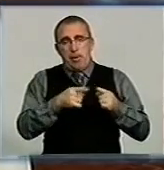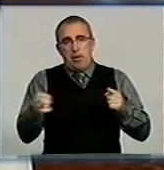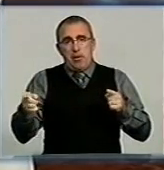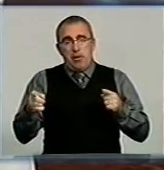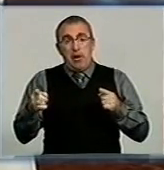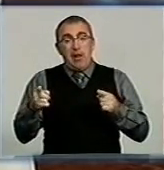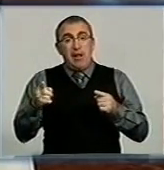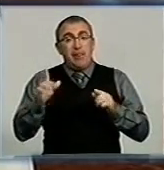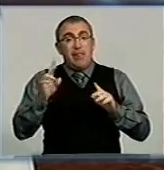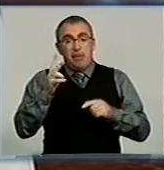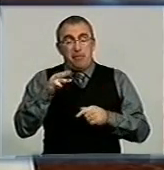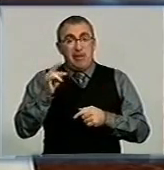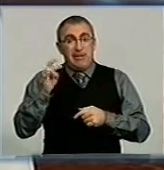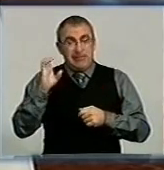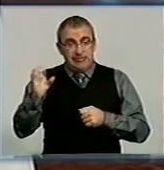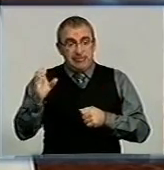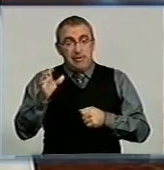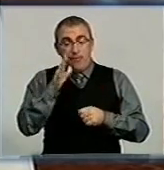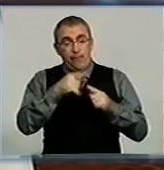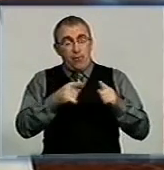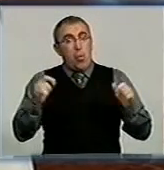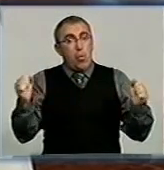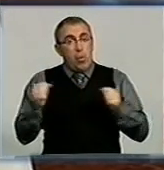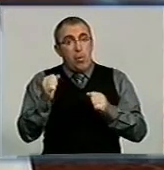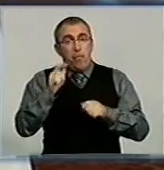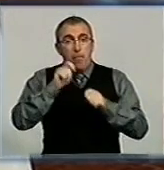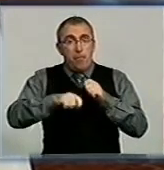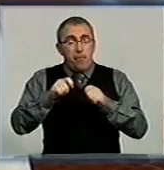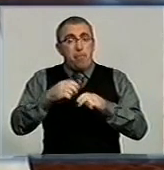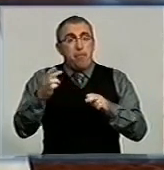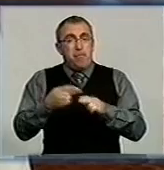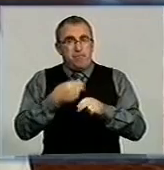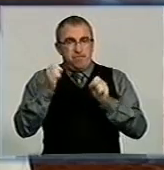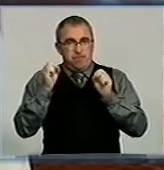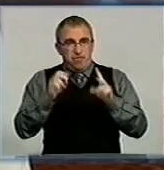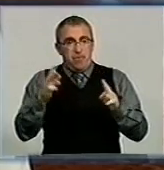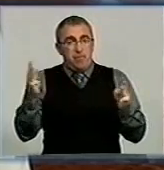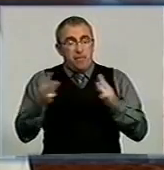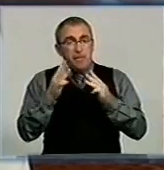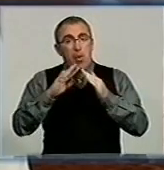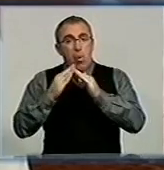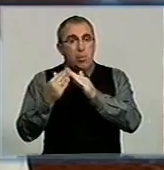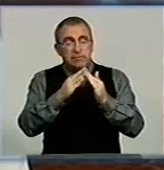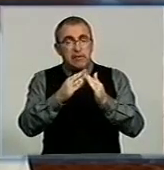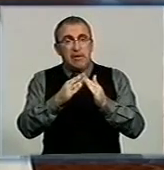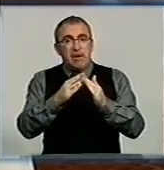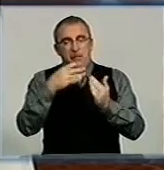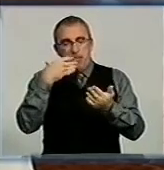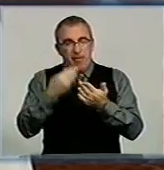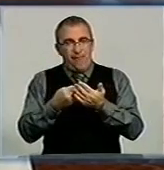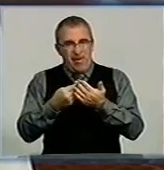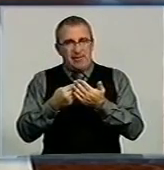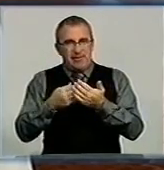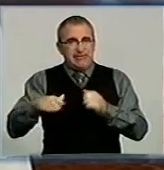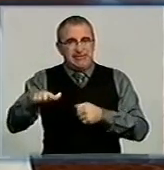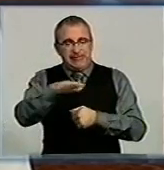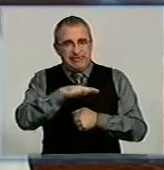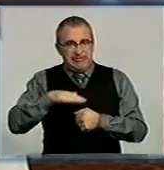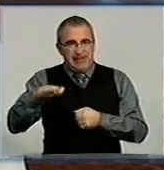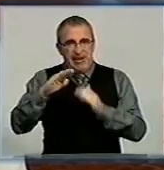А надзвичайники з настанням холодів узялися перевіряти пожежну безпеку в оселях. Рейди влаштовують переважно у приватному секторі. Там, кажуть,